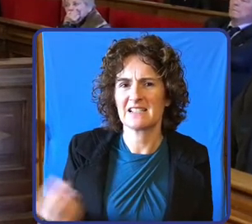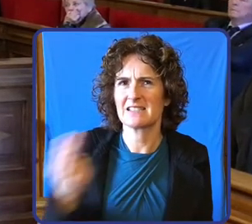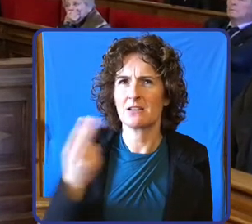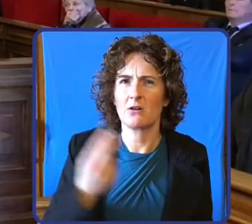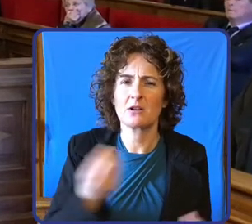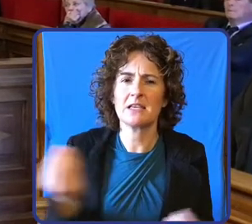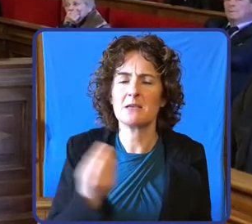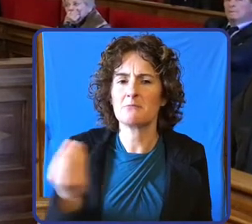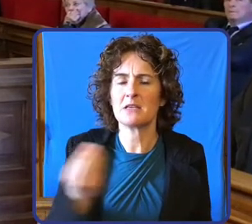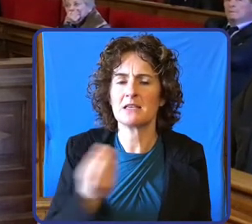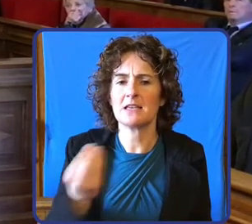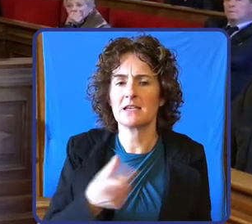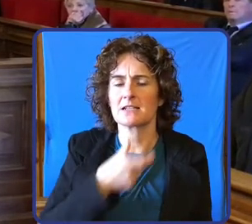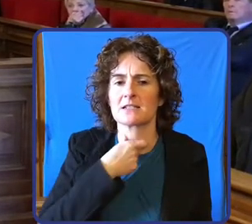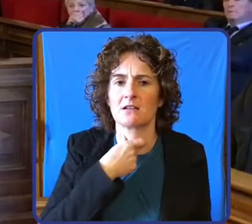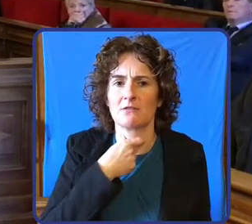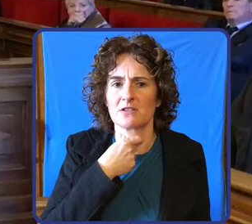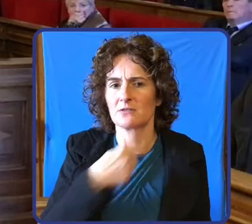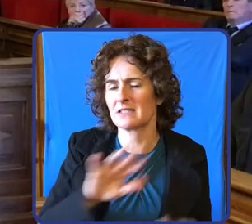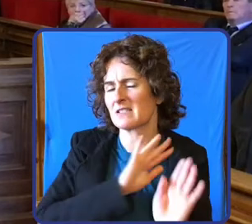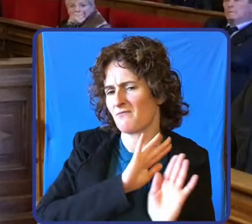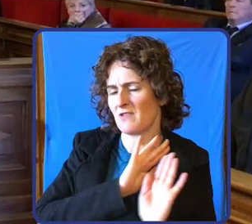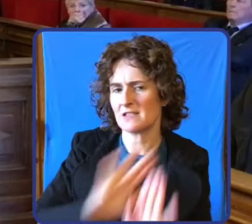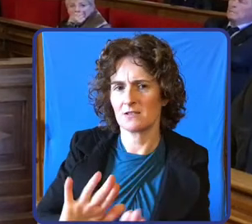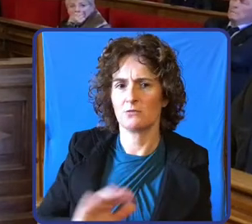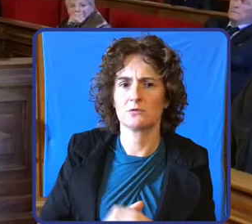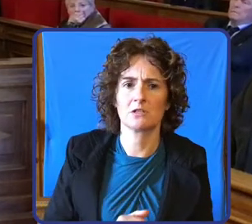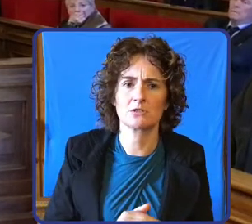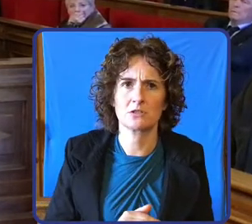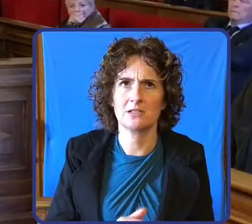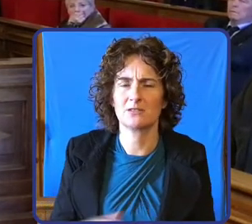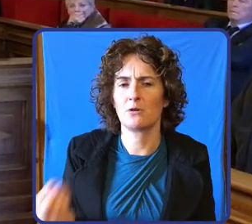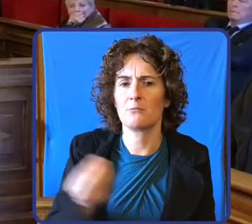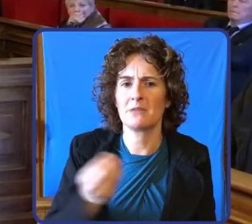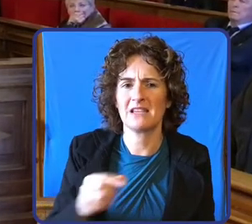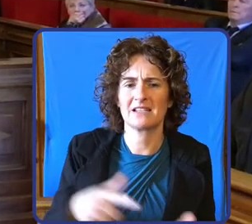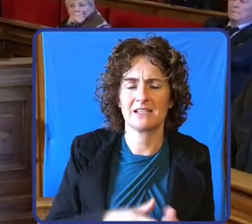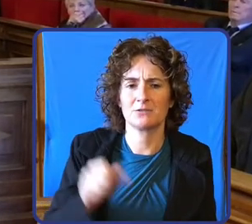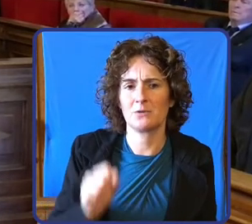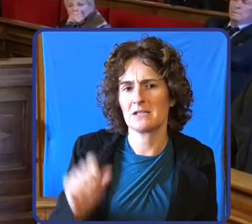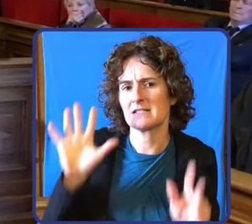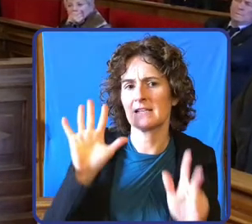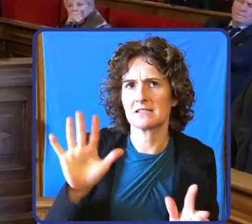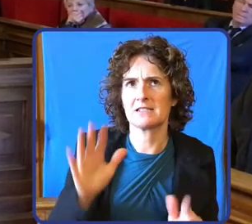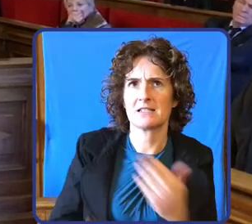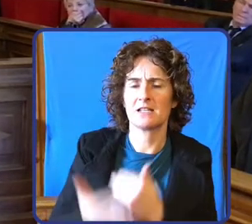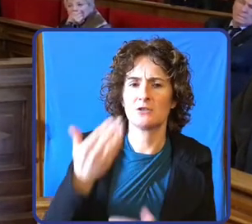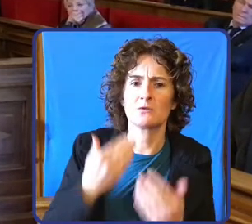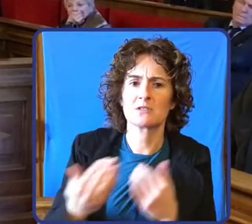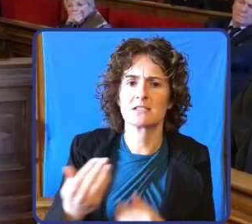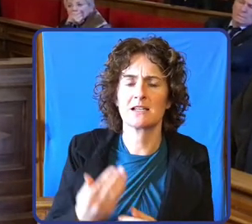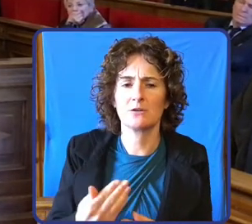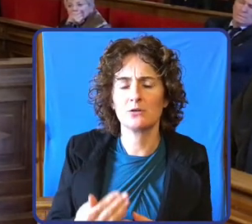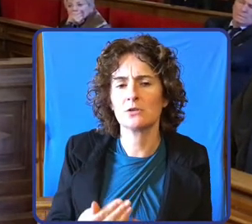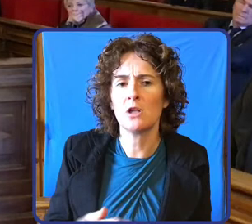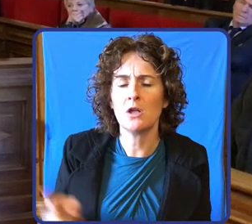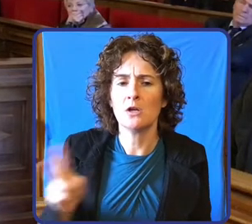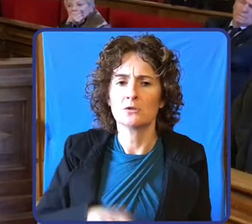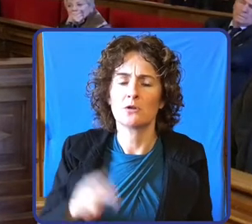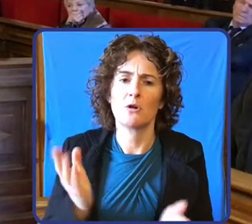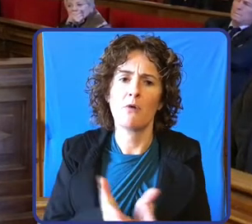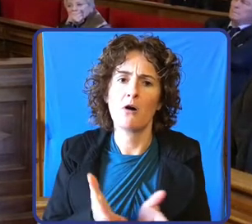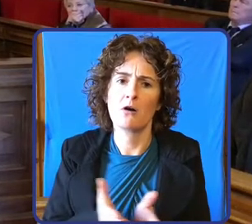mert rendkívül rossz emlékeket kelt bennem, amikor 2018 előtt többször számon kérték rajtunk azt, hogy miért tartózkodtunk, vagy miért nem